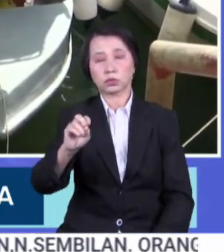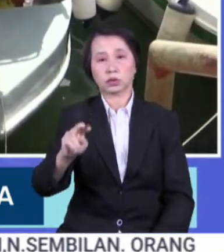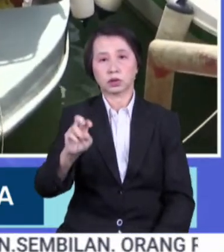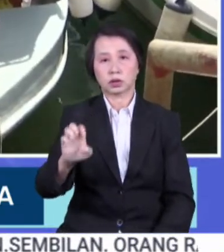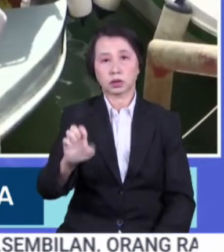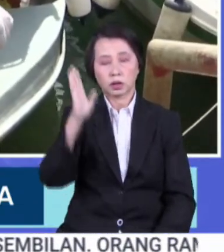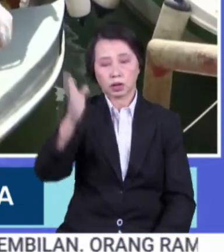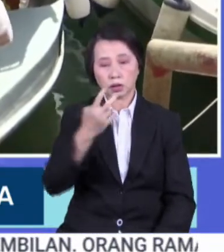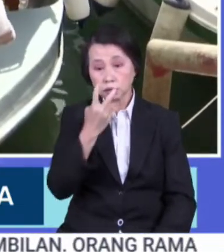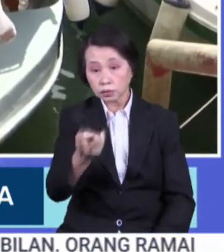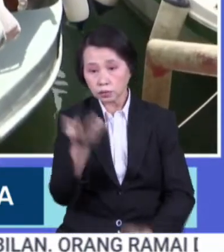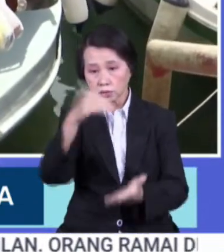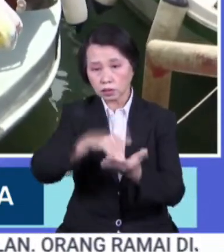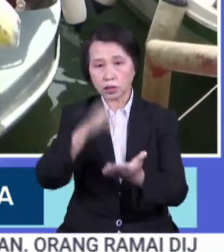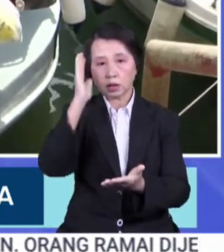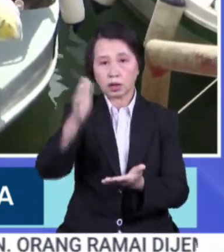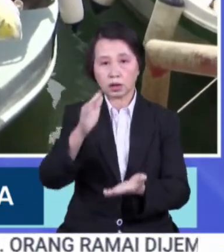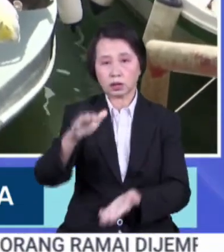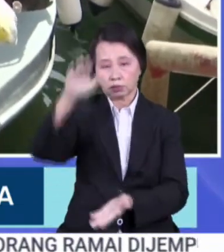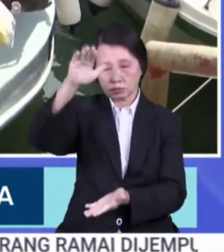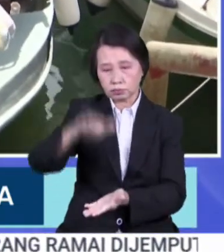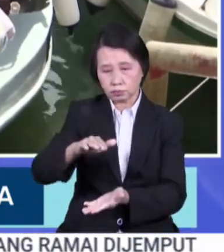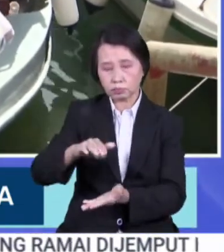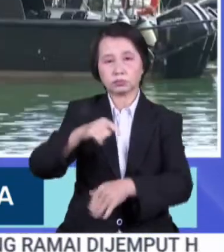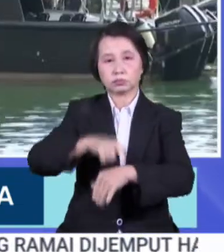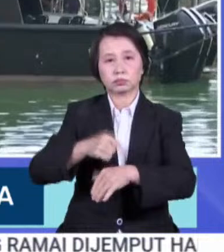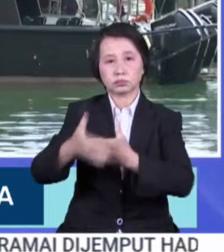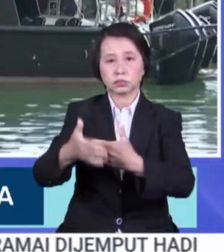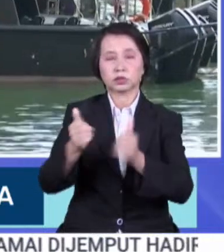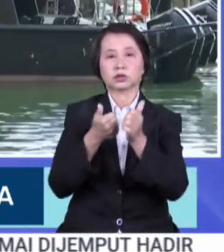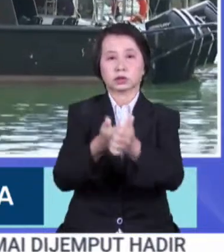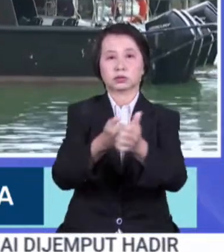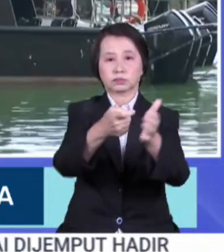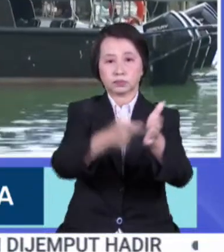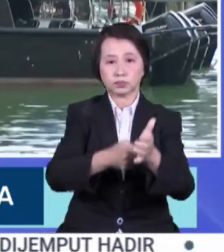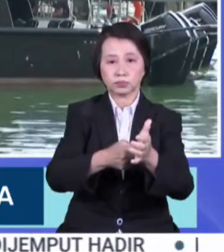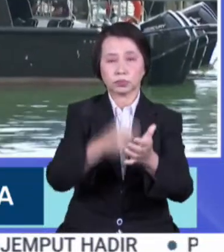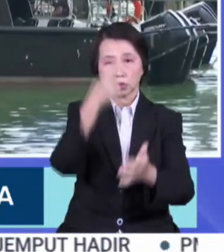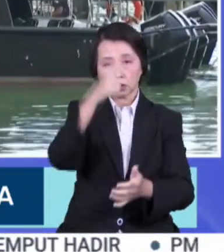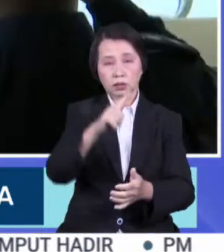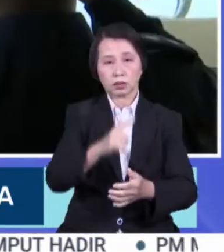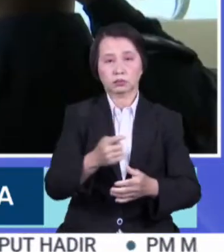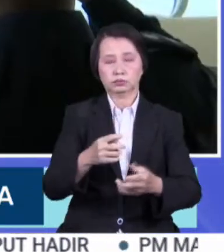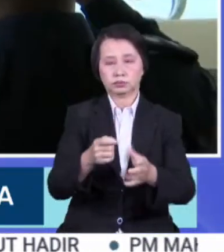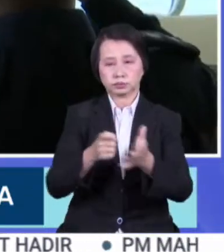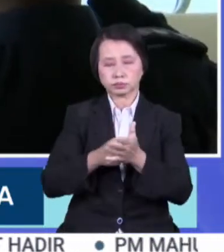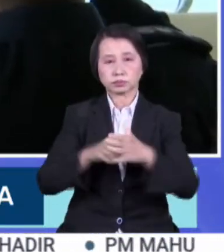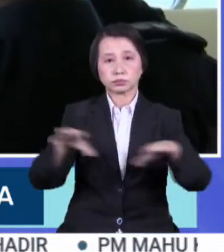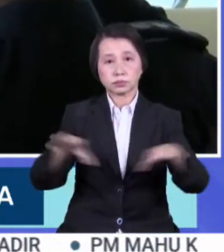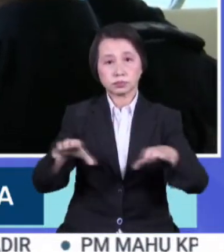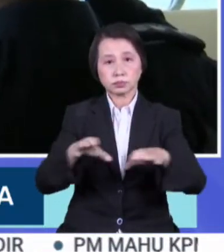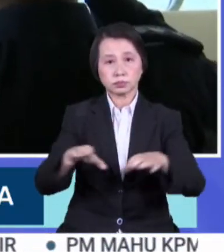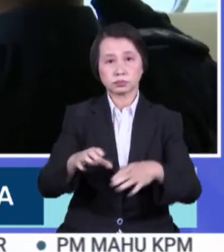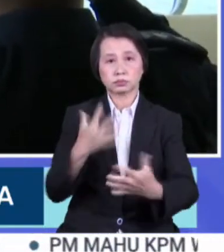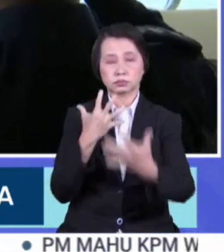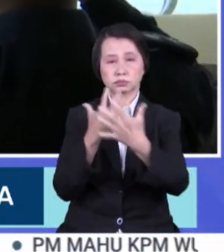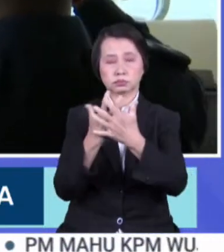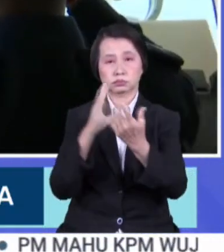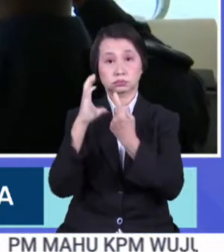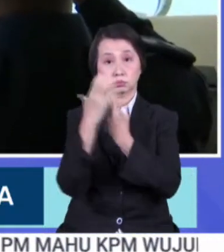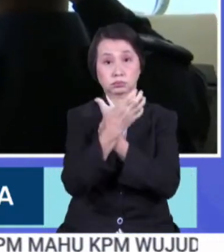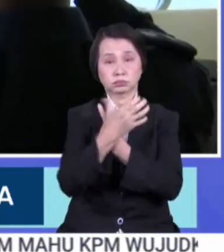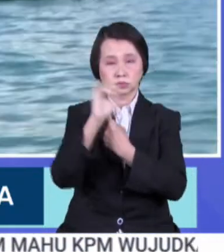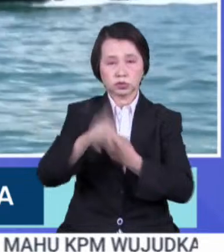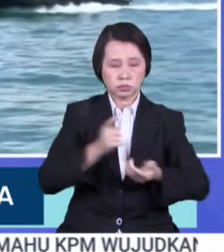akan diperkecilkan dari semasa ke semasa mengikut keperluan. Perkara untuk meneliti semula pelaksanaan perintah berkurung itu